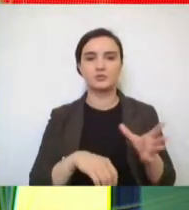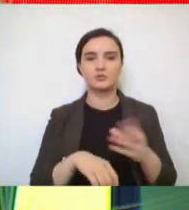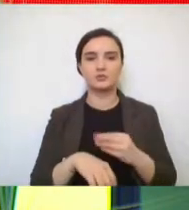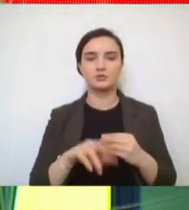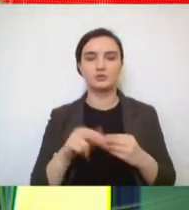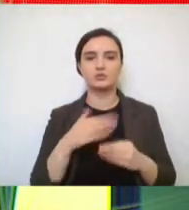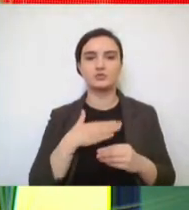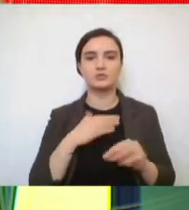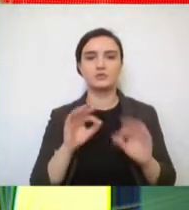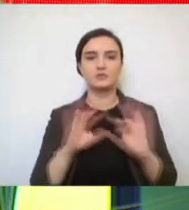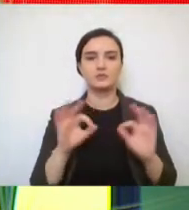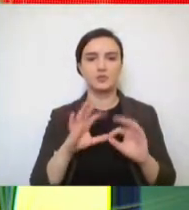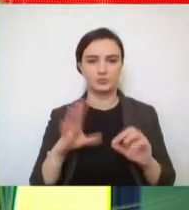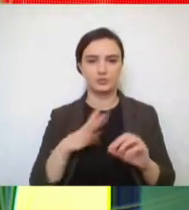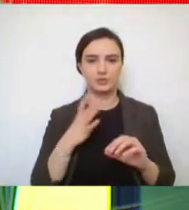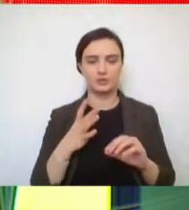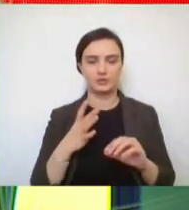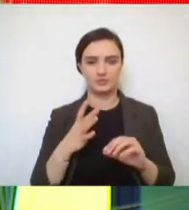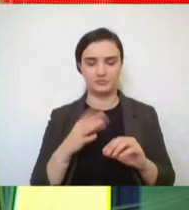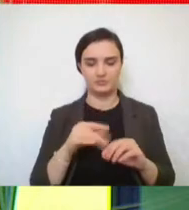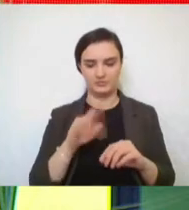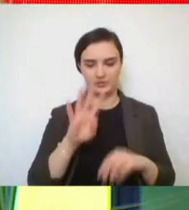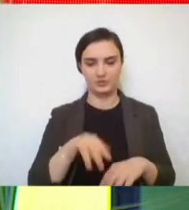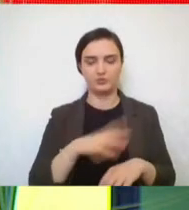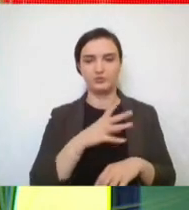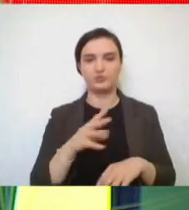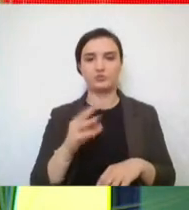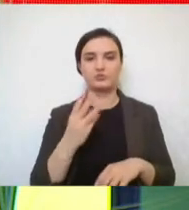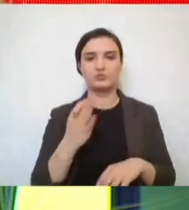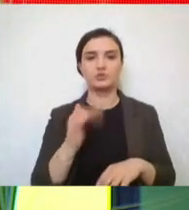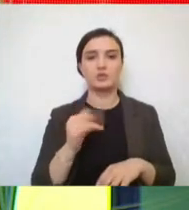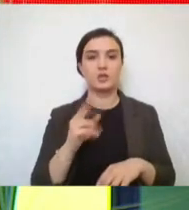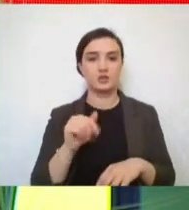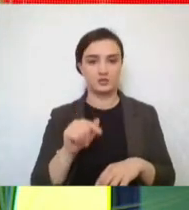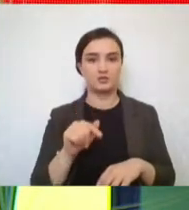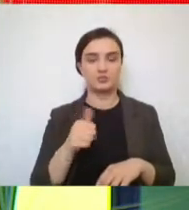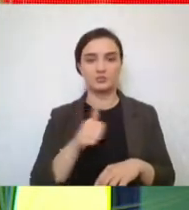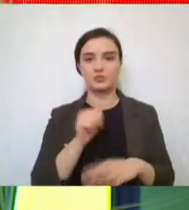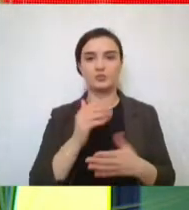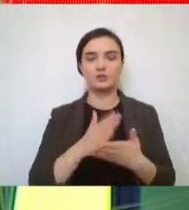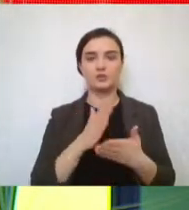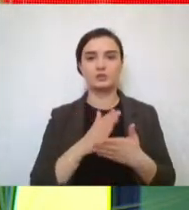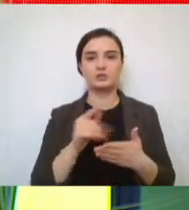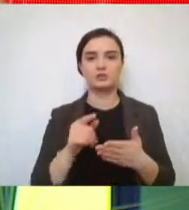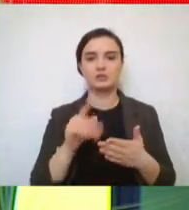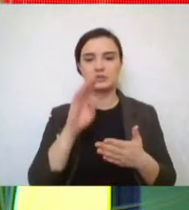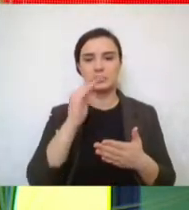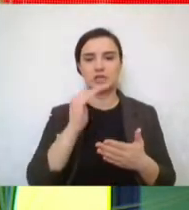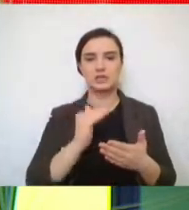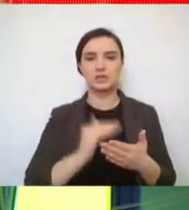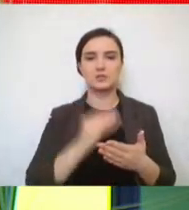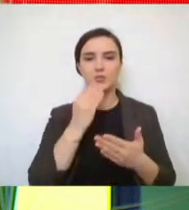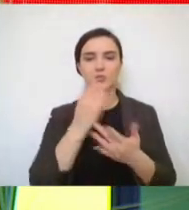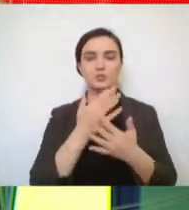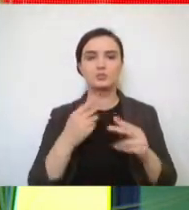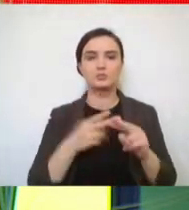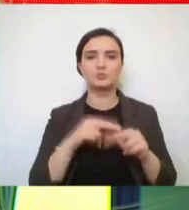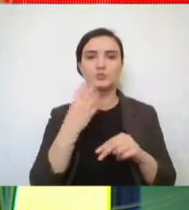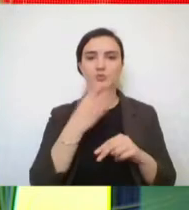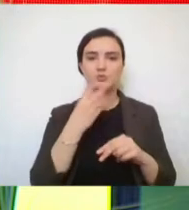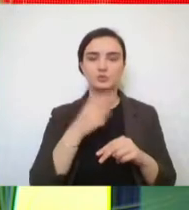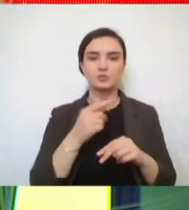გვისაუბრია შკალებზე, მათ შორის ჰარვარდის შკალაზე, როგორ არის იერარქია ამ პროდუქტების, იქ არის პომიდორი,